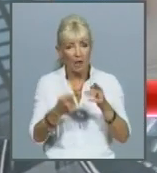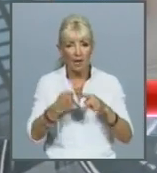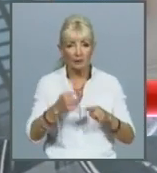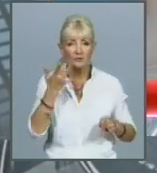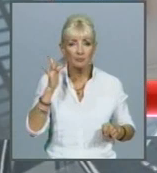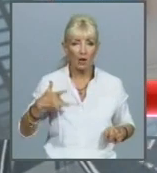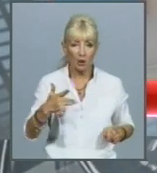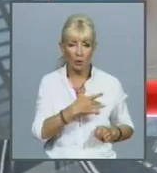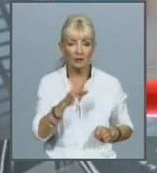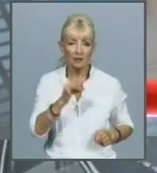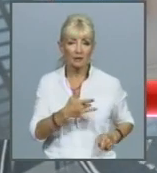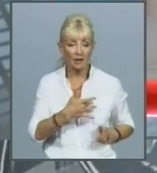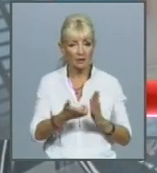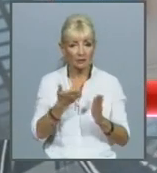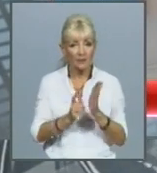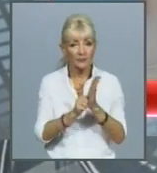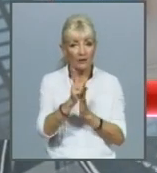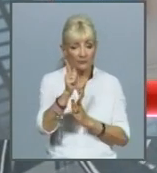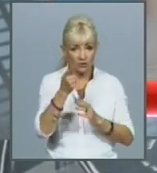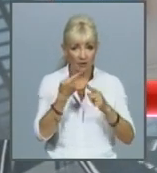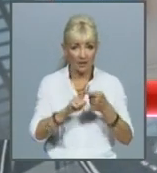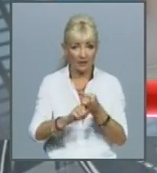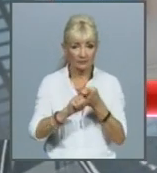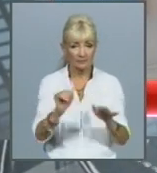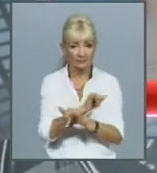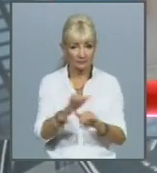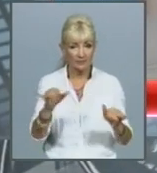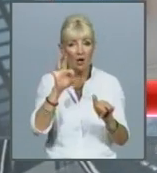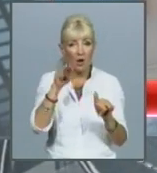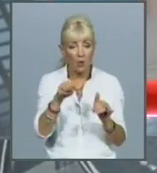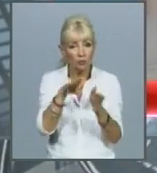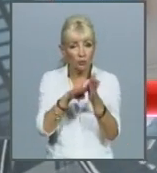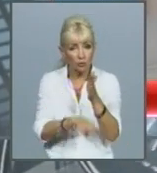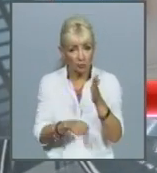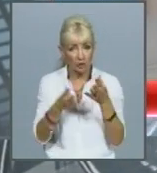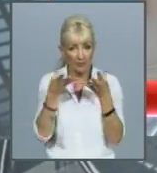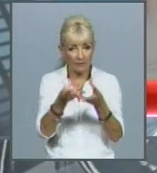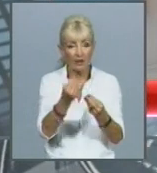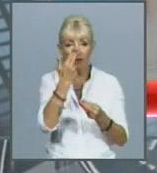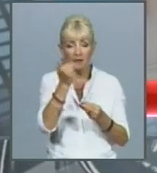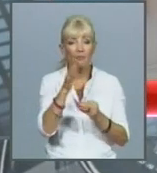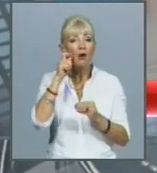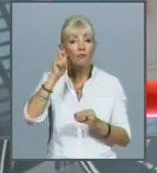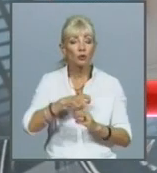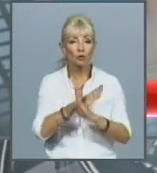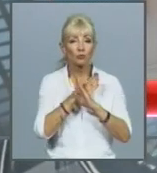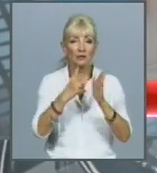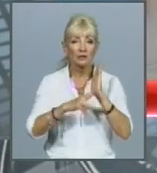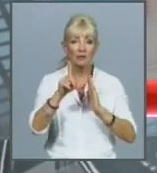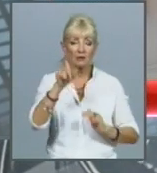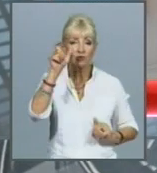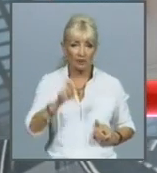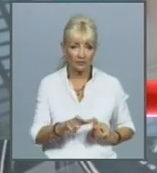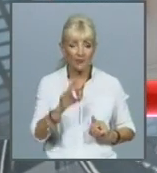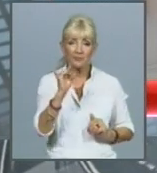серцева недостатність. Із початку епідемічного сезону від ускладнень, спричинених грипом, в Україні померла 71 людина